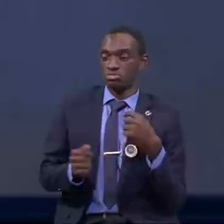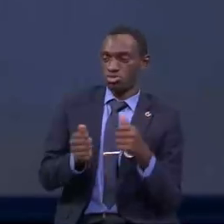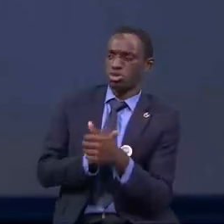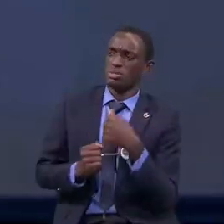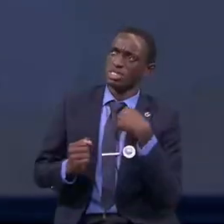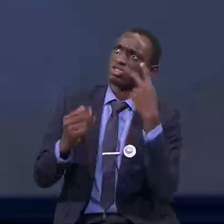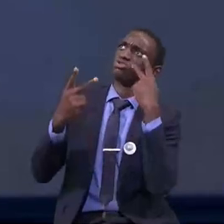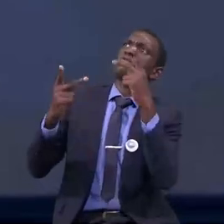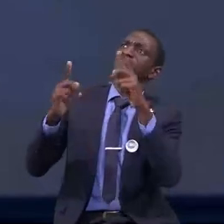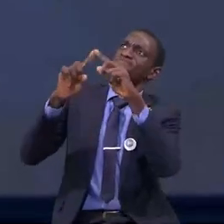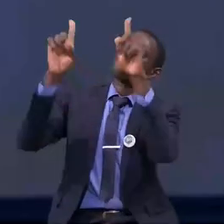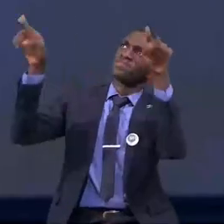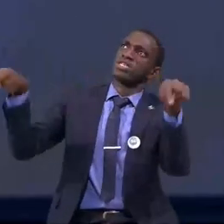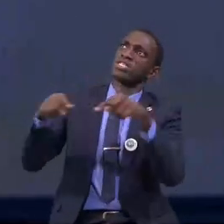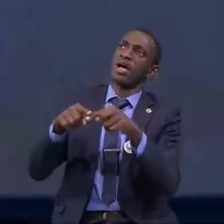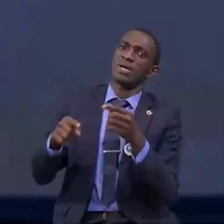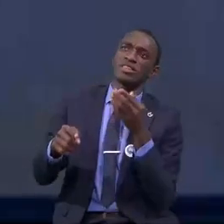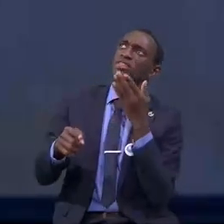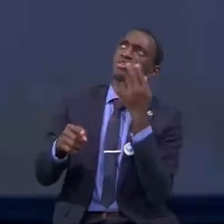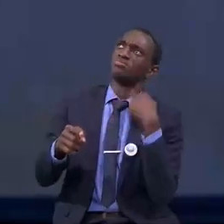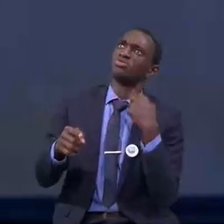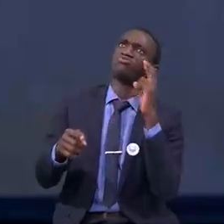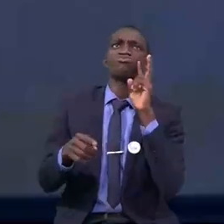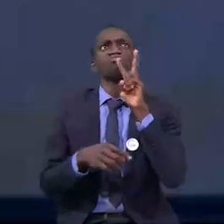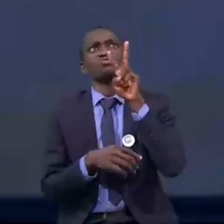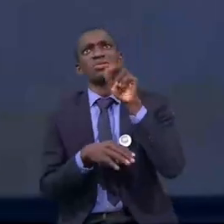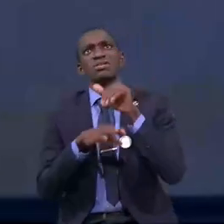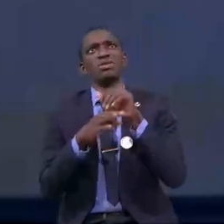Et j'ai vu un panneau. Et j'ai regardé.